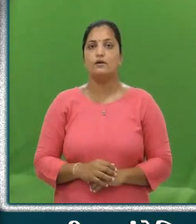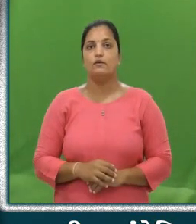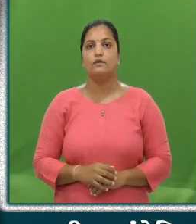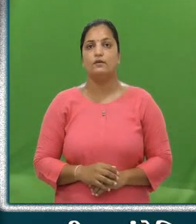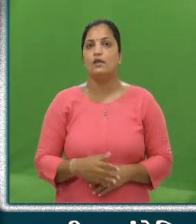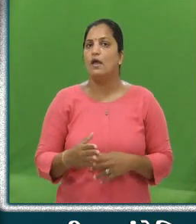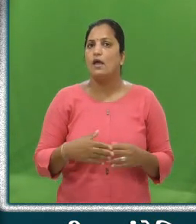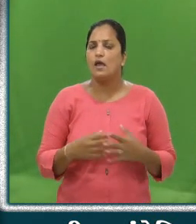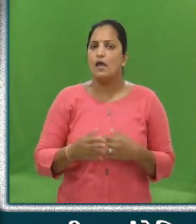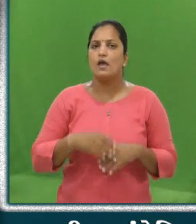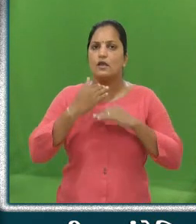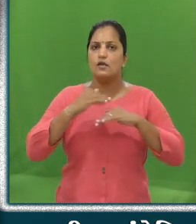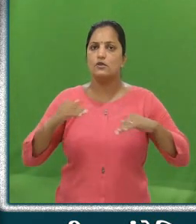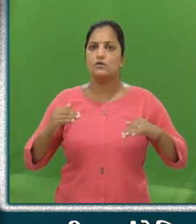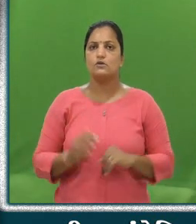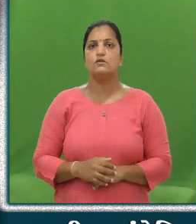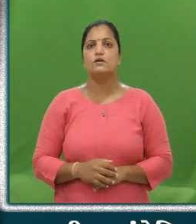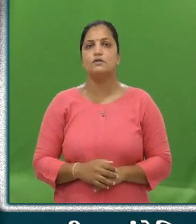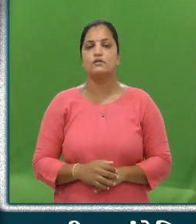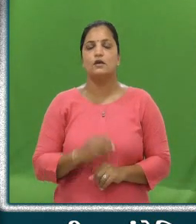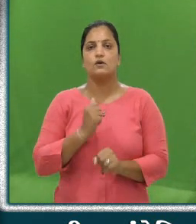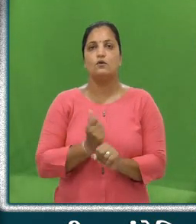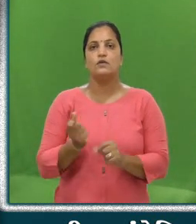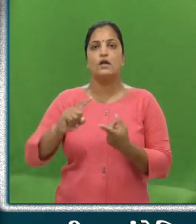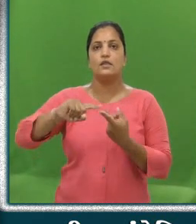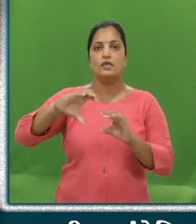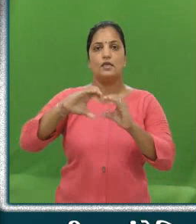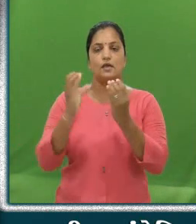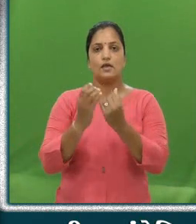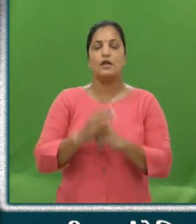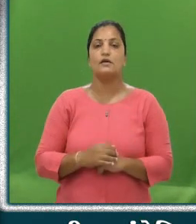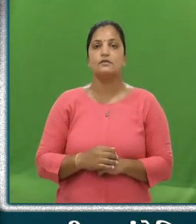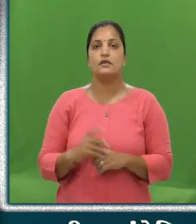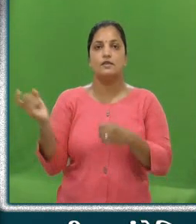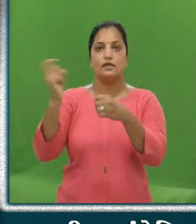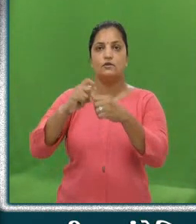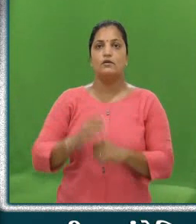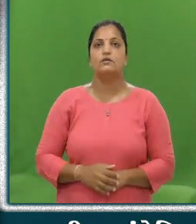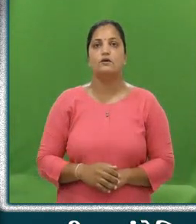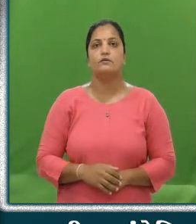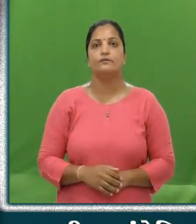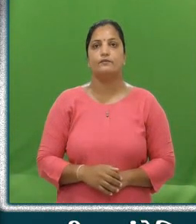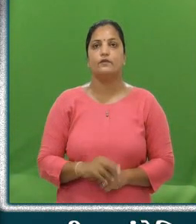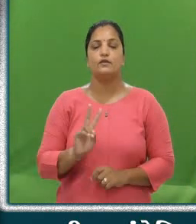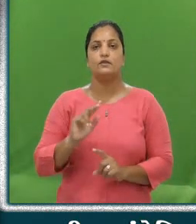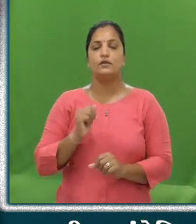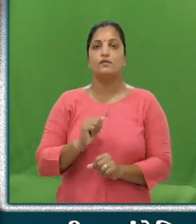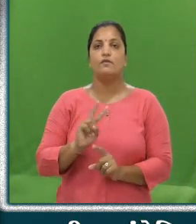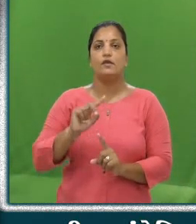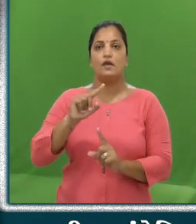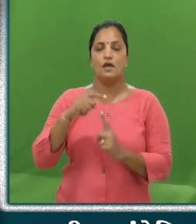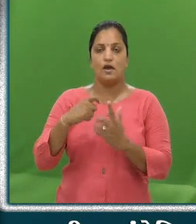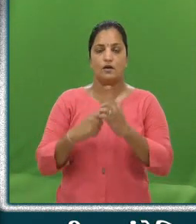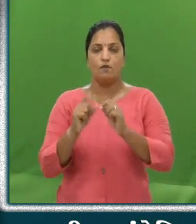કે જે વિદ્યાર્થીઓ રહી ગયેલા છે તેઓને ગુજરાત ઈ ક્લાસ સાથે જોઈન કરવાનું છે અને ગુજરાત વર્ચ્યુઅલ શાળાના